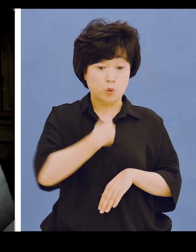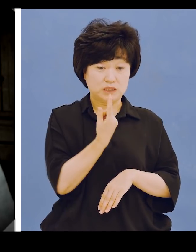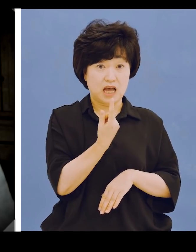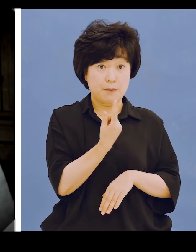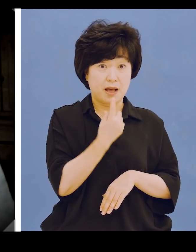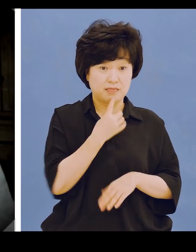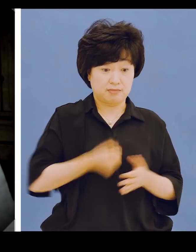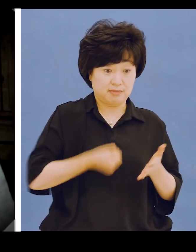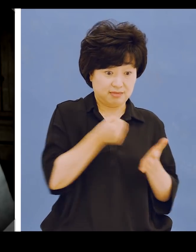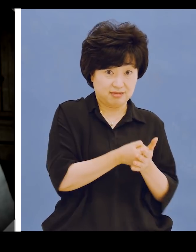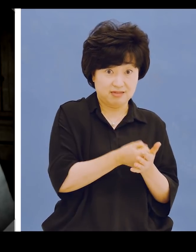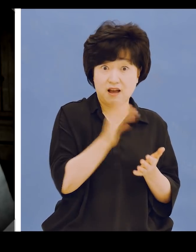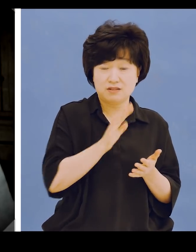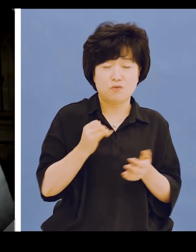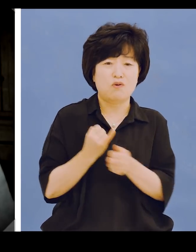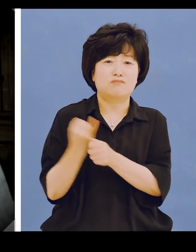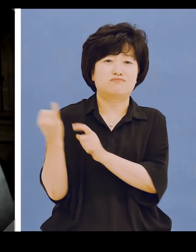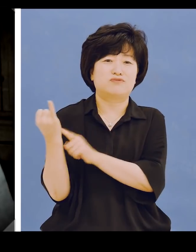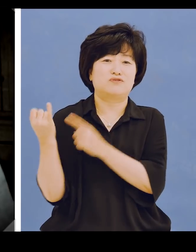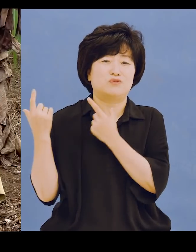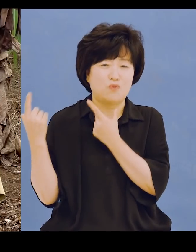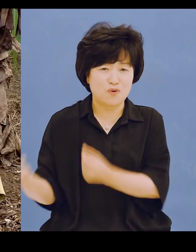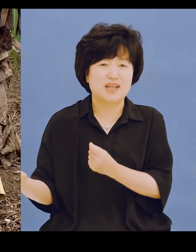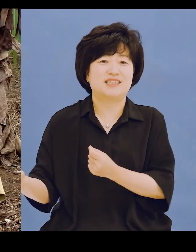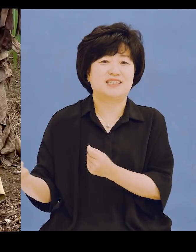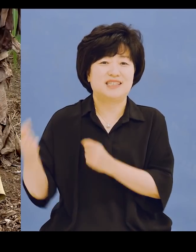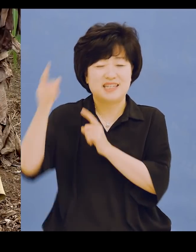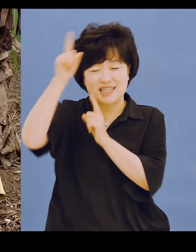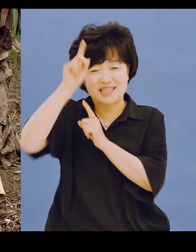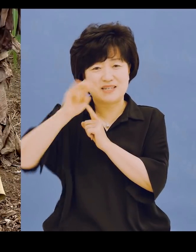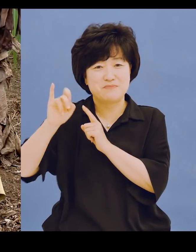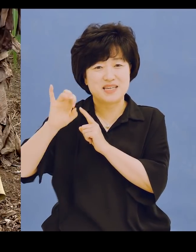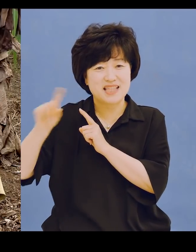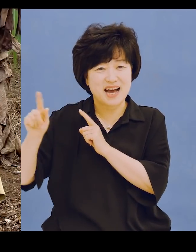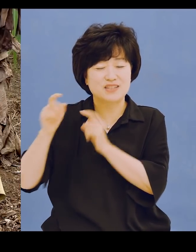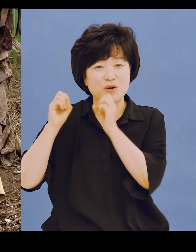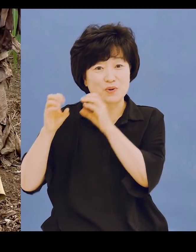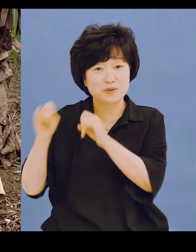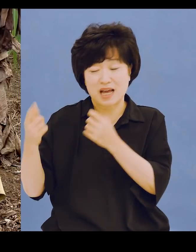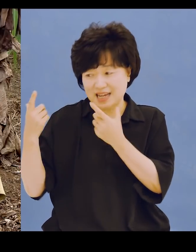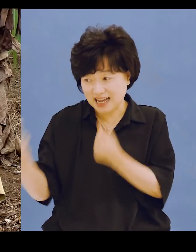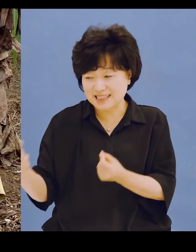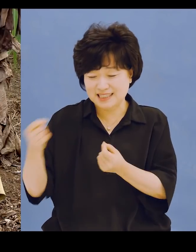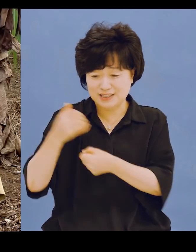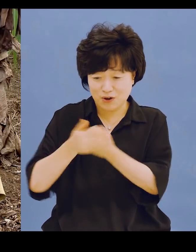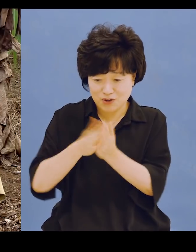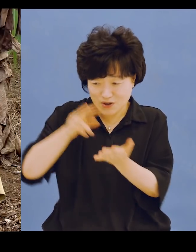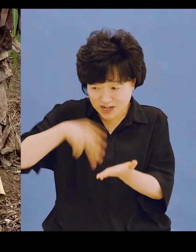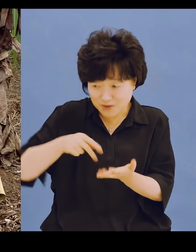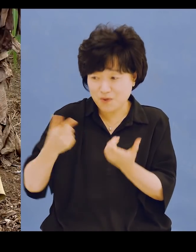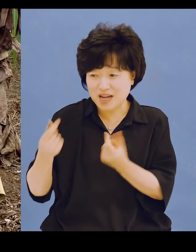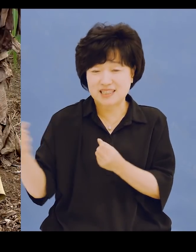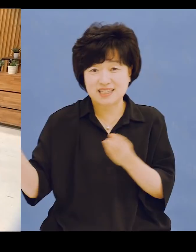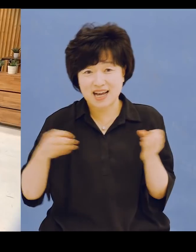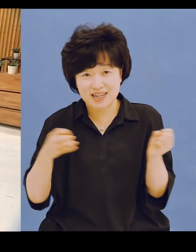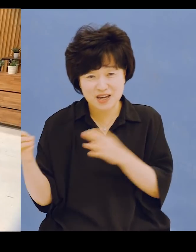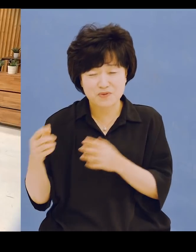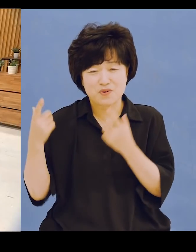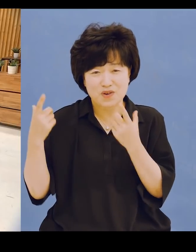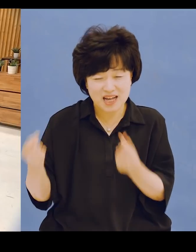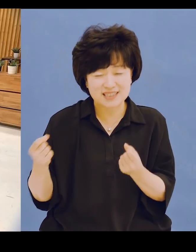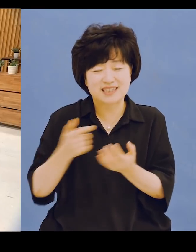아니요. 선교사도 똑같은 느낌을 받는 겁니다. 같이 울고. 그러니까 집에 와가지고 둘이 같이 성경 읽고 서로 간증하고